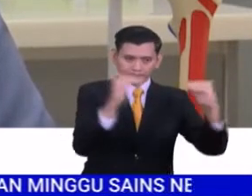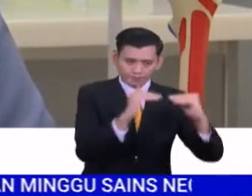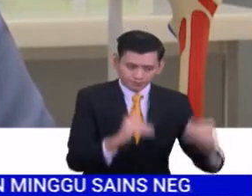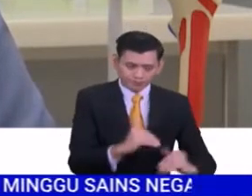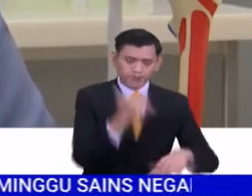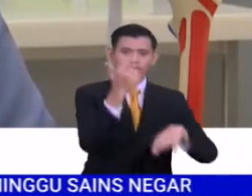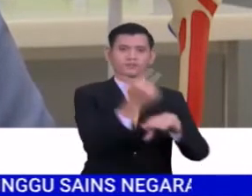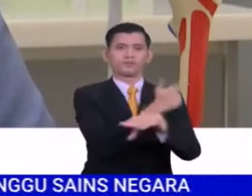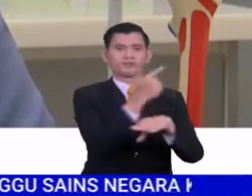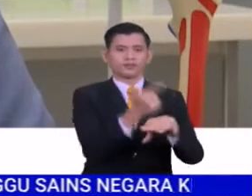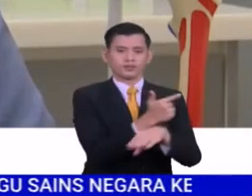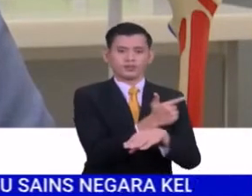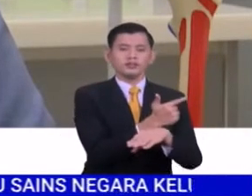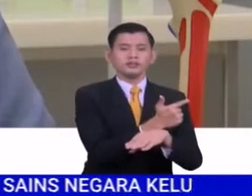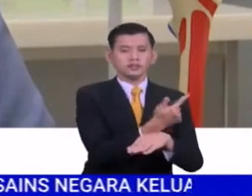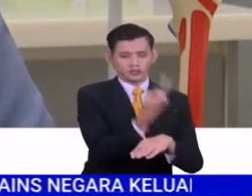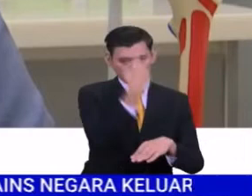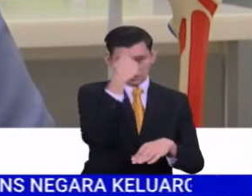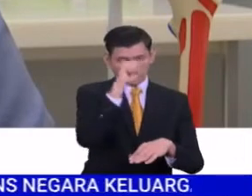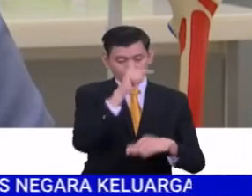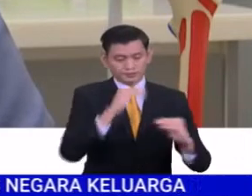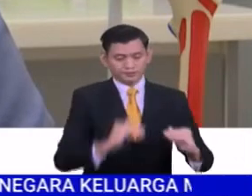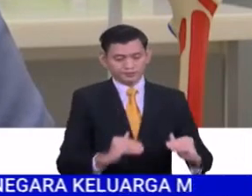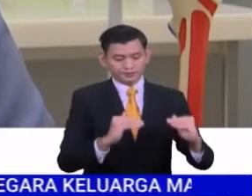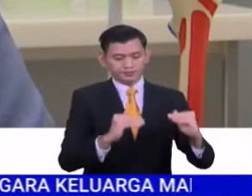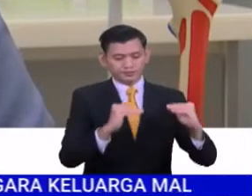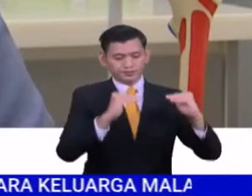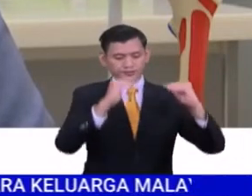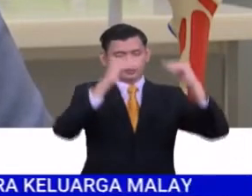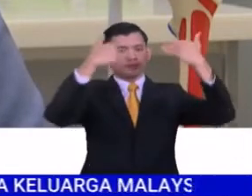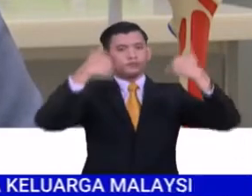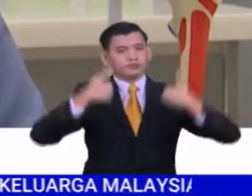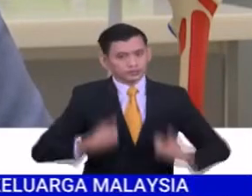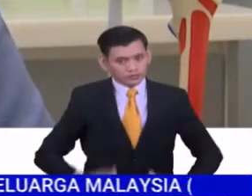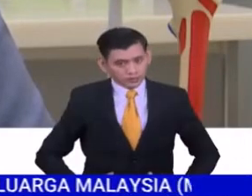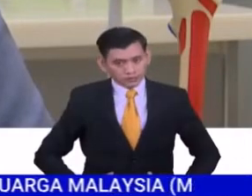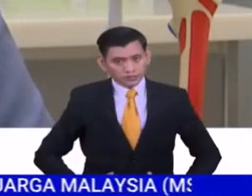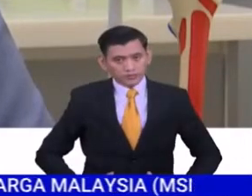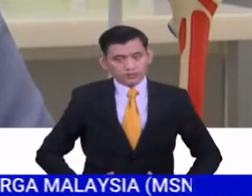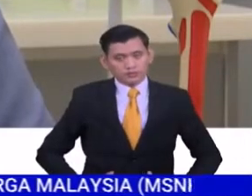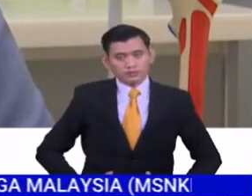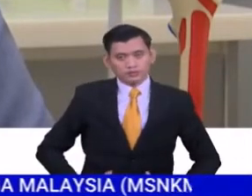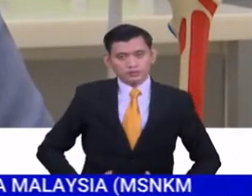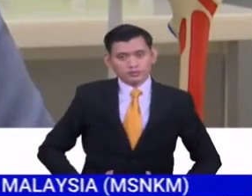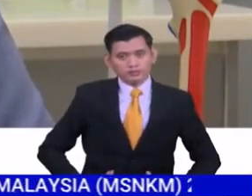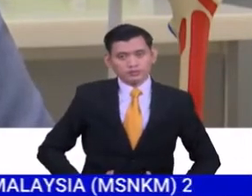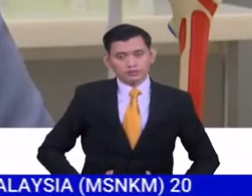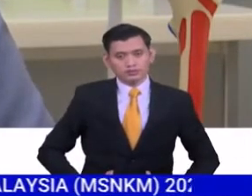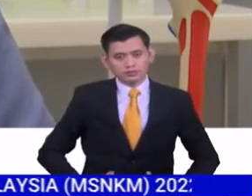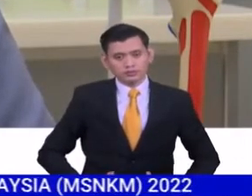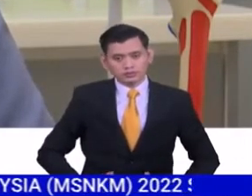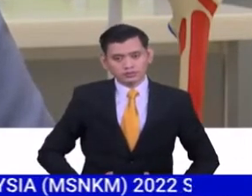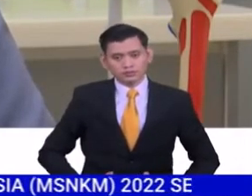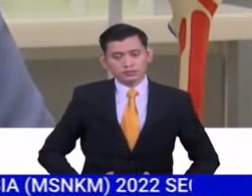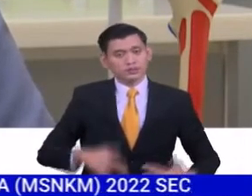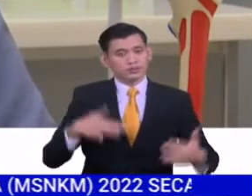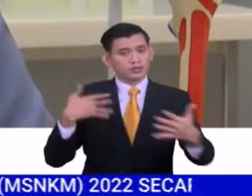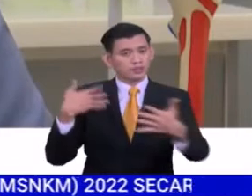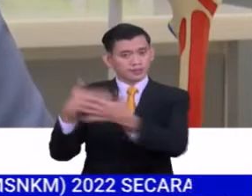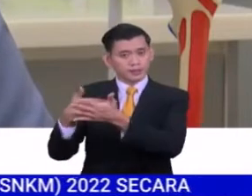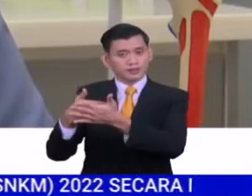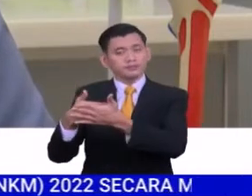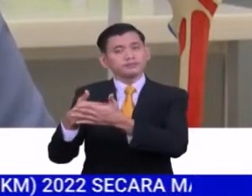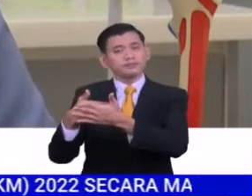akan meningkatkan tahap aktiviti fizikal mereka atau intensity mereka